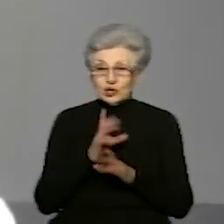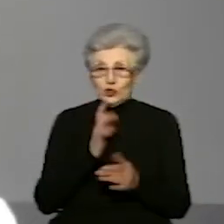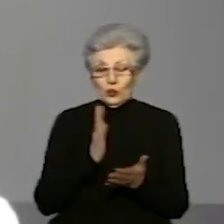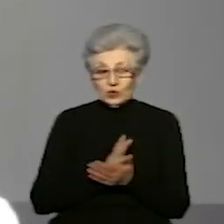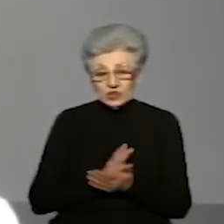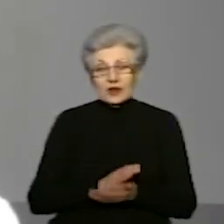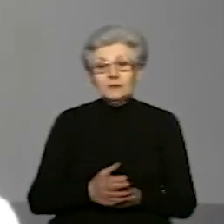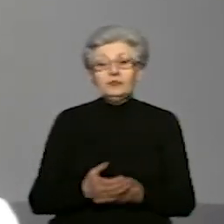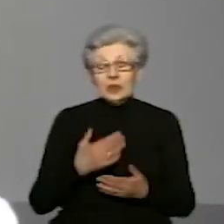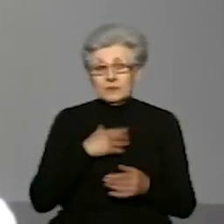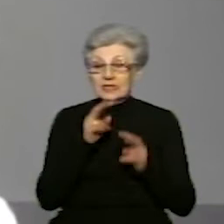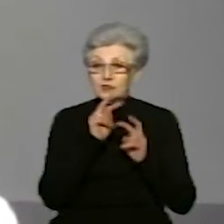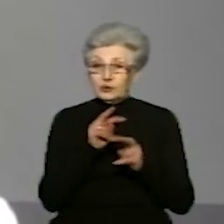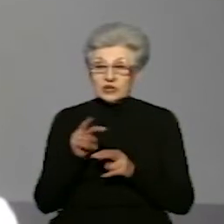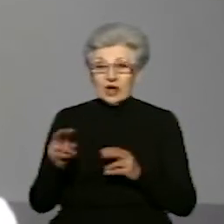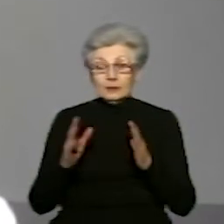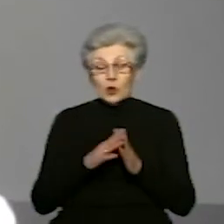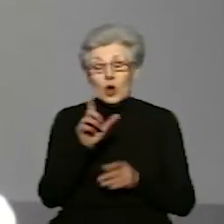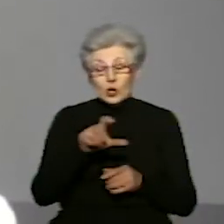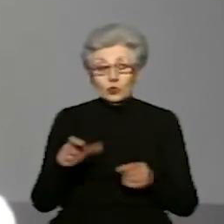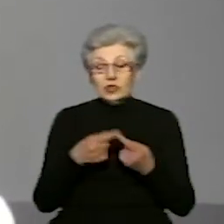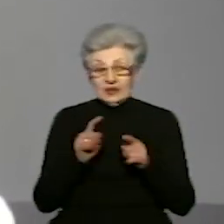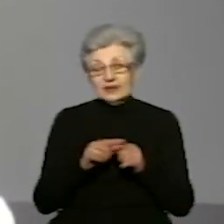якими ми спостерігаємо вдома, вони забезпечені